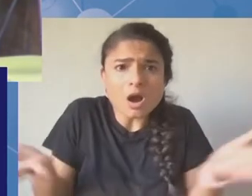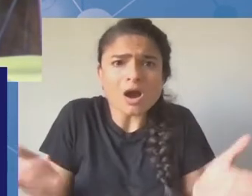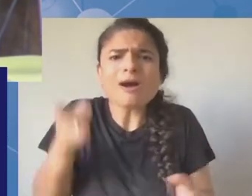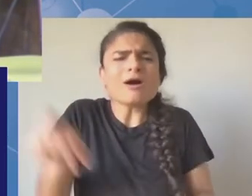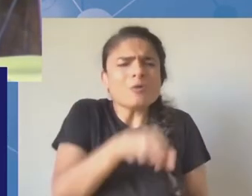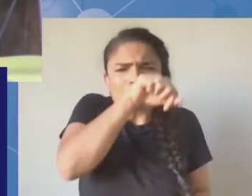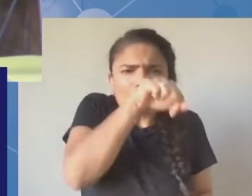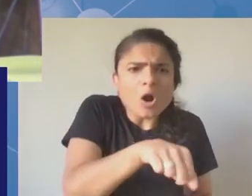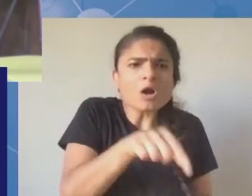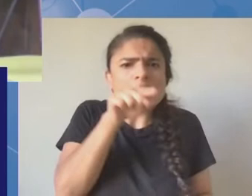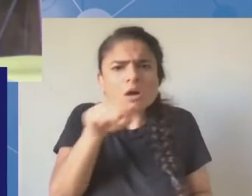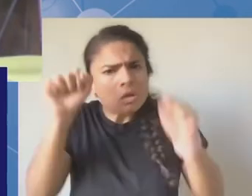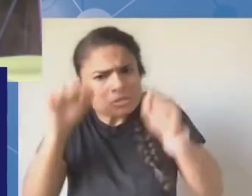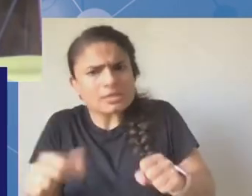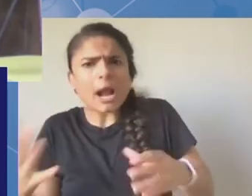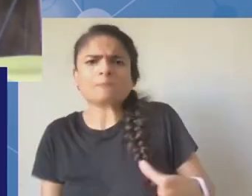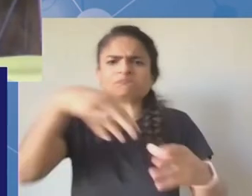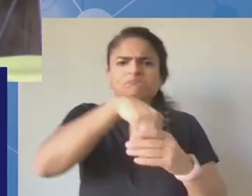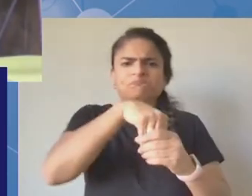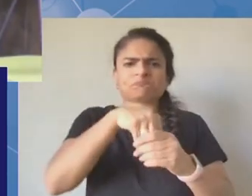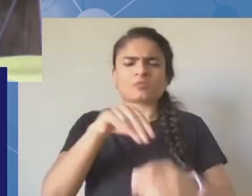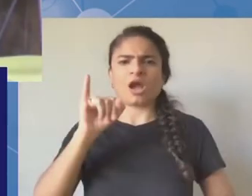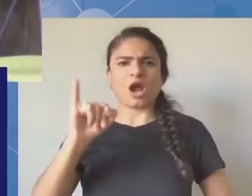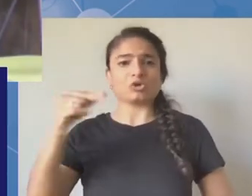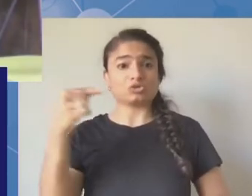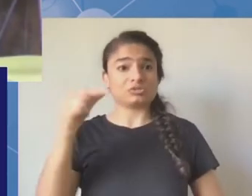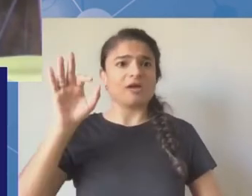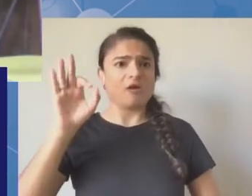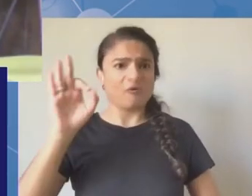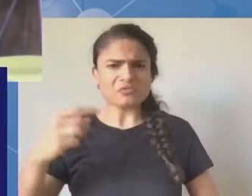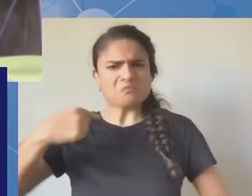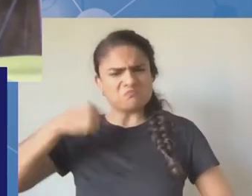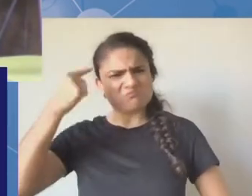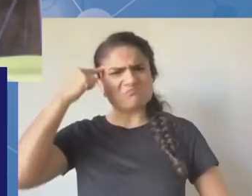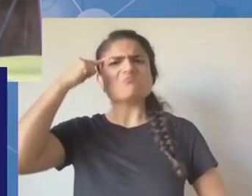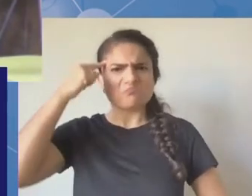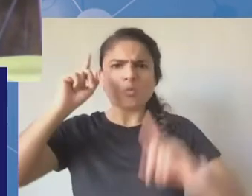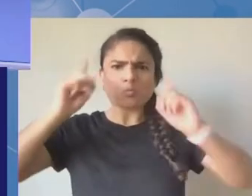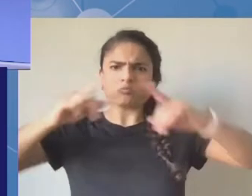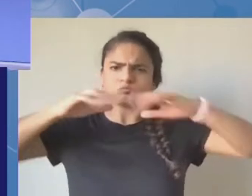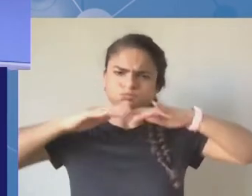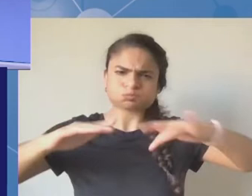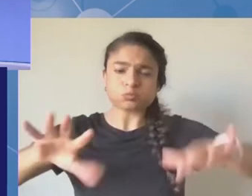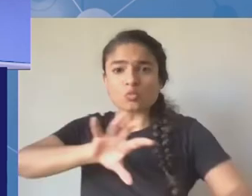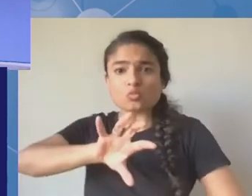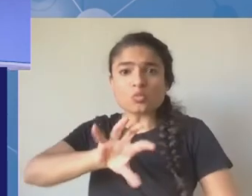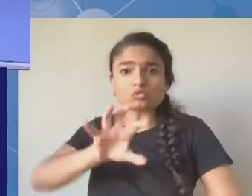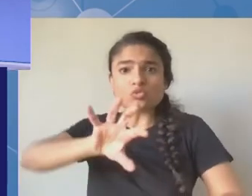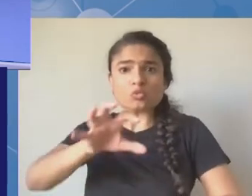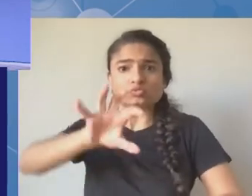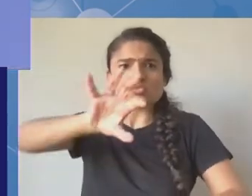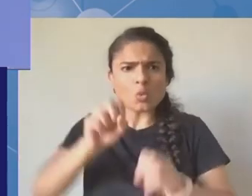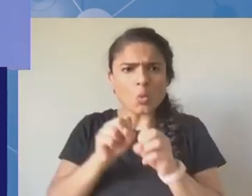أوروبا يجب أفريقيا يجب أن يشاركوا بشكل أكثر فعالية مما يمكن